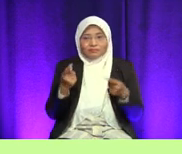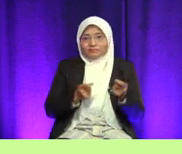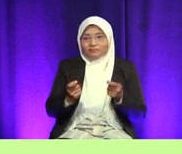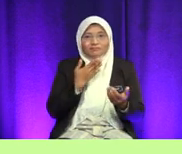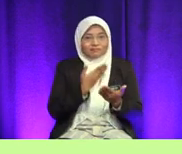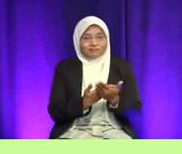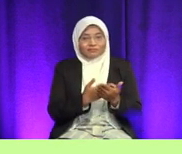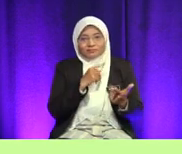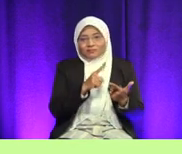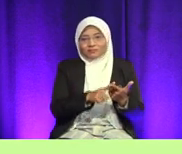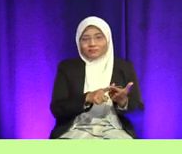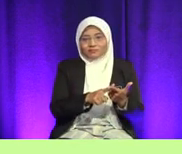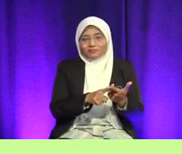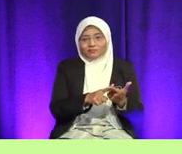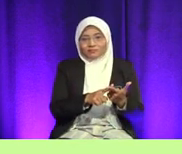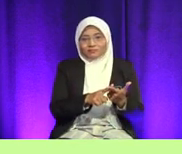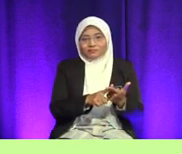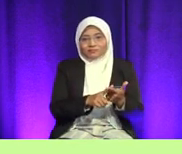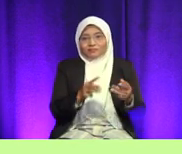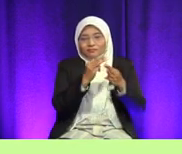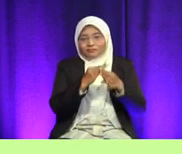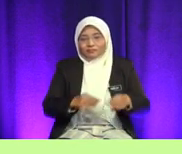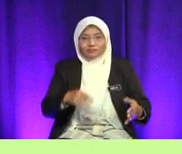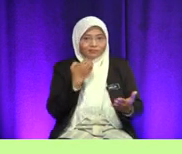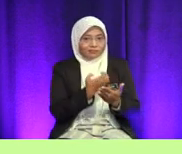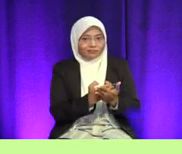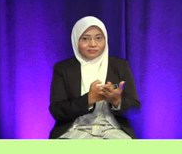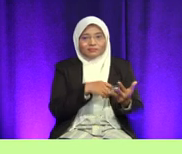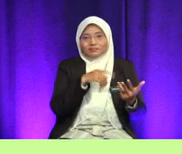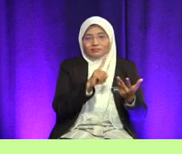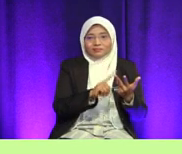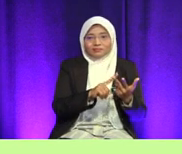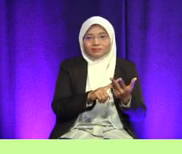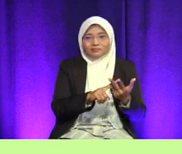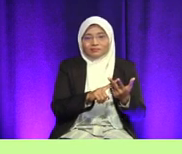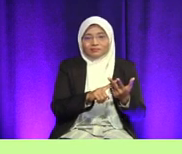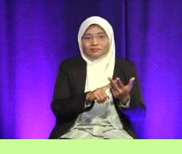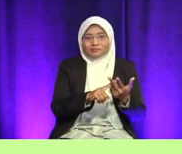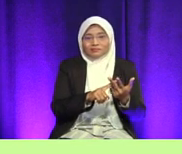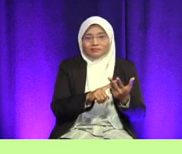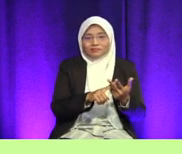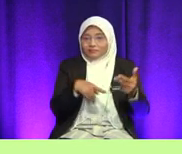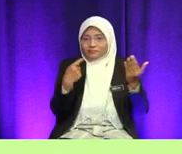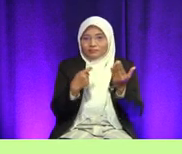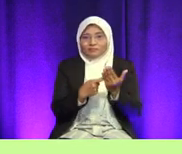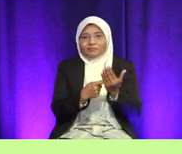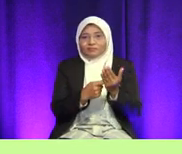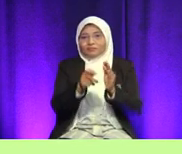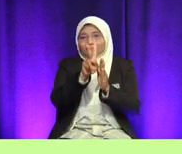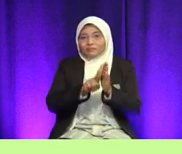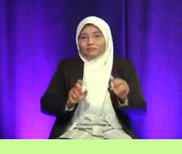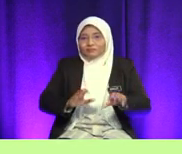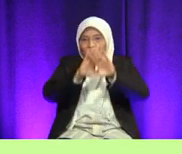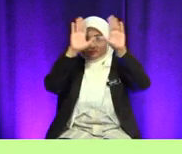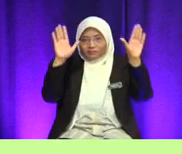kemakmuran ekonomi seterusnya melahirkan Kesejahteraan Sosial dan akhir sekali meningkatkan kecemerlangan